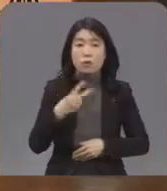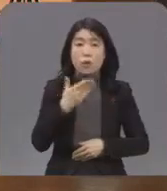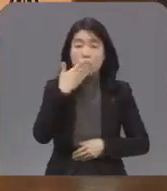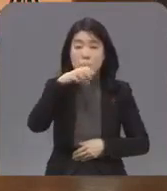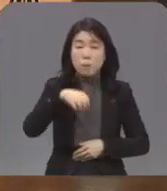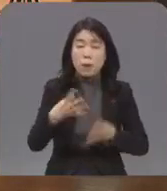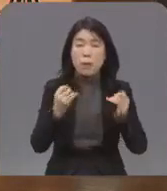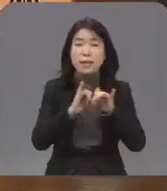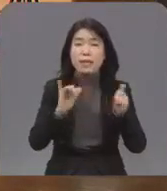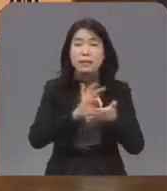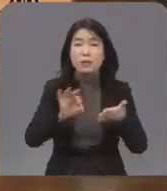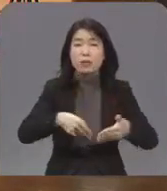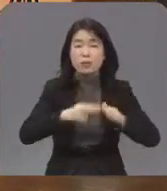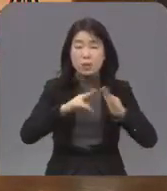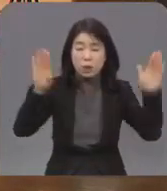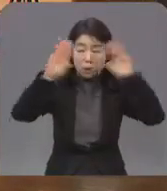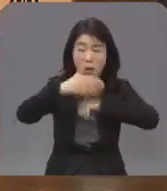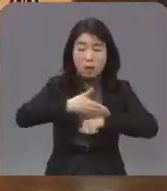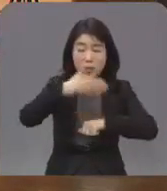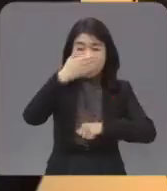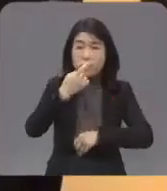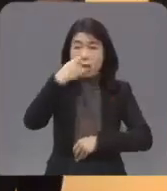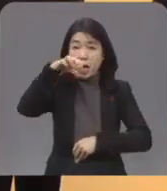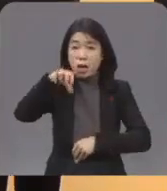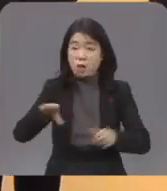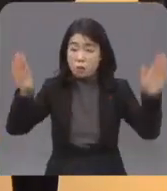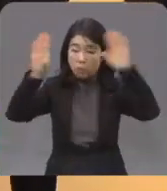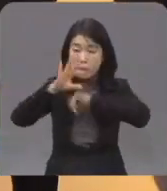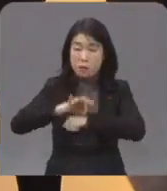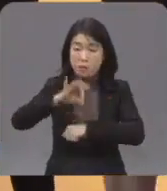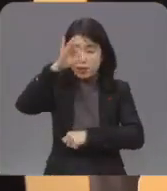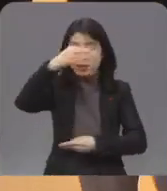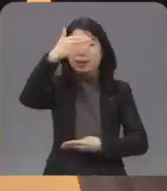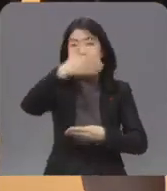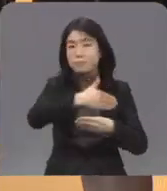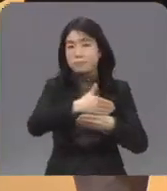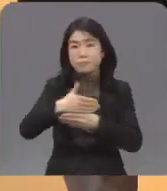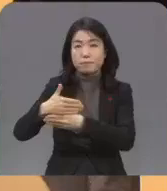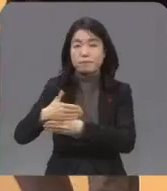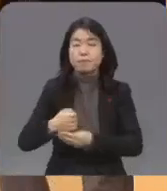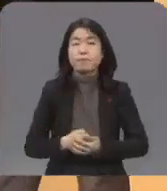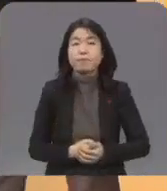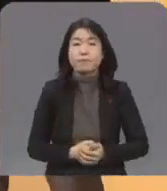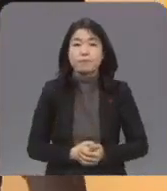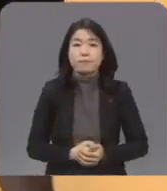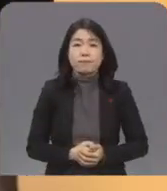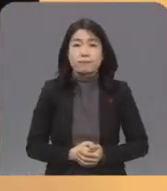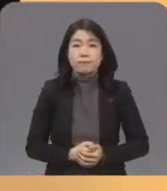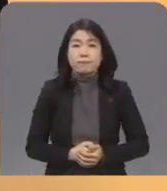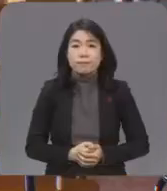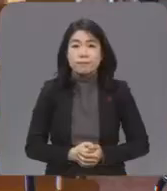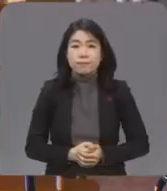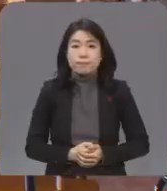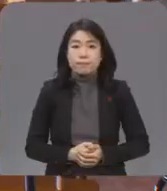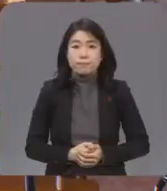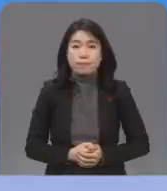다중 이용시설은 밤 9시, 학원 등은 밤 10시까지 영업할 수 있습니다.